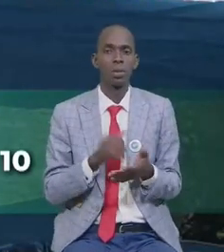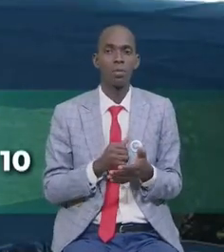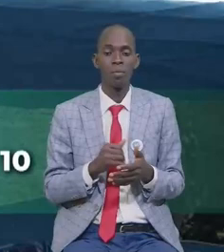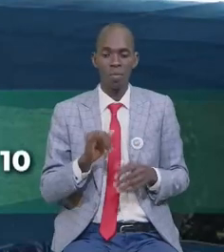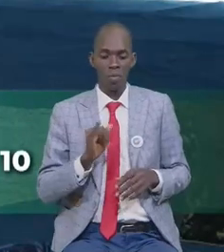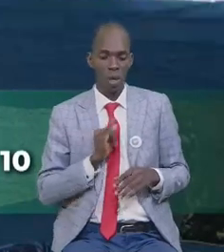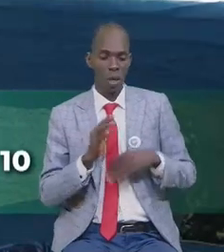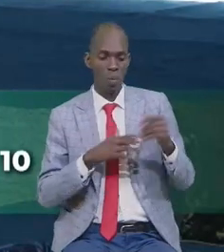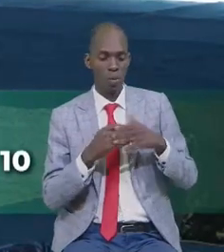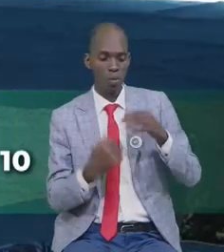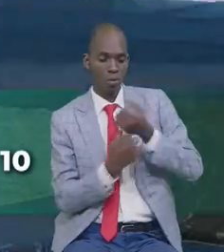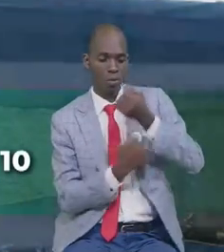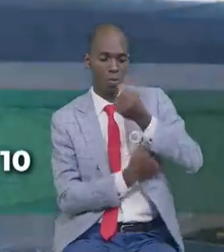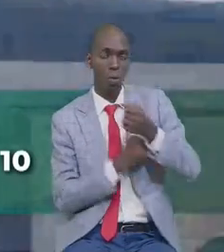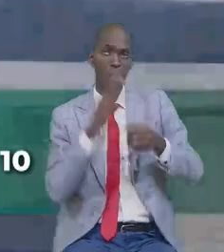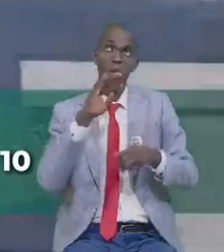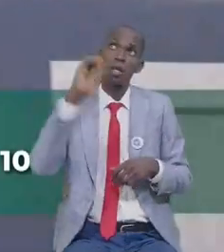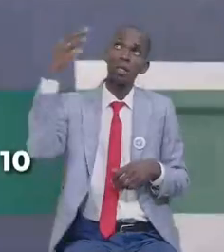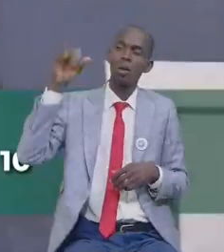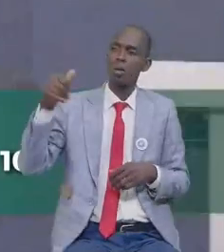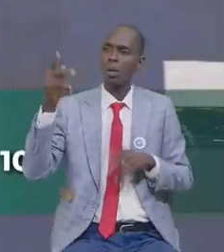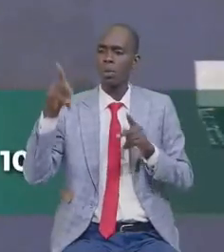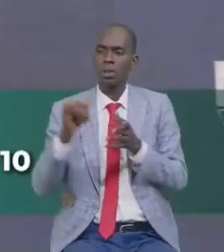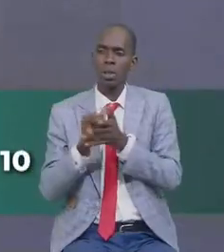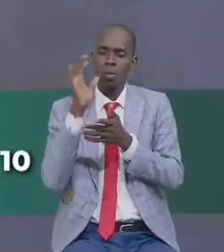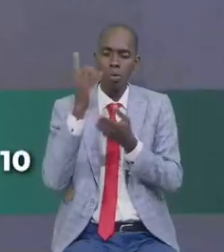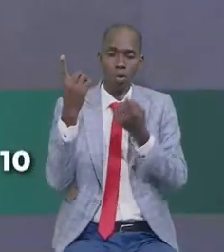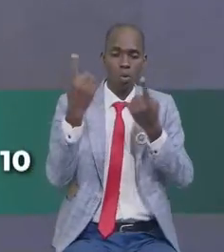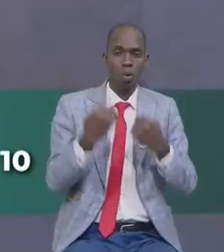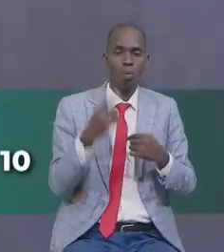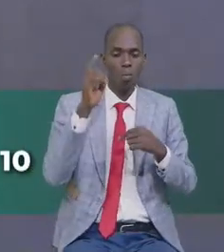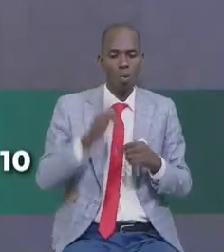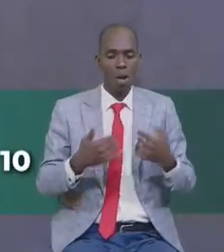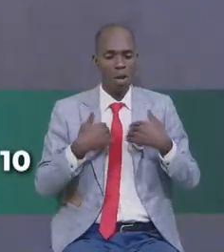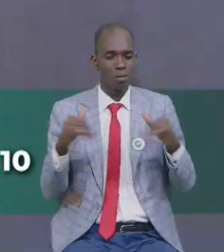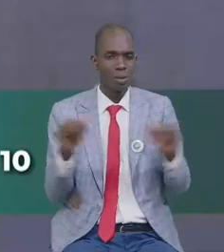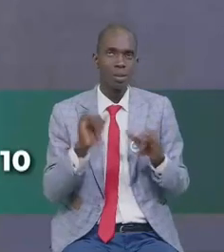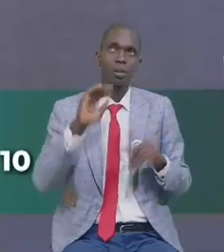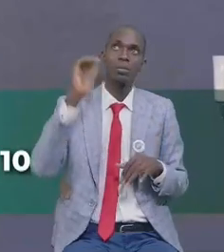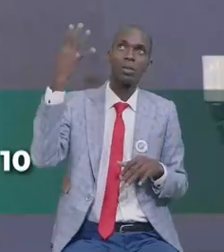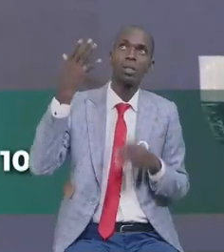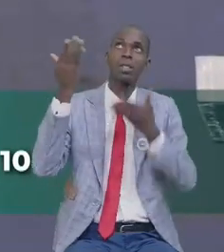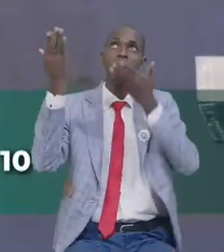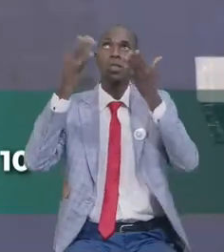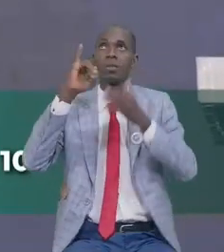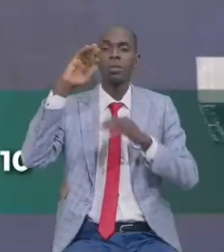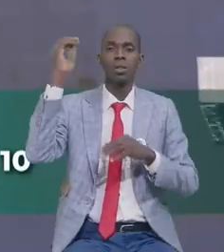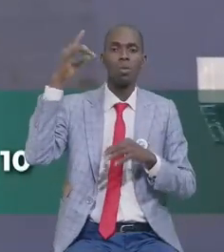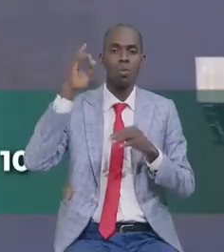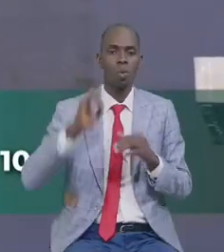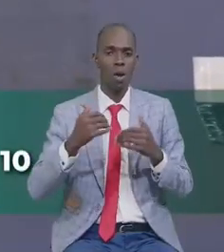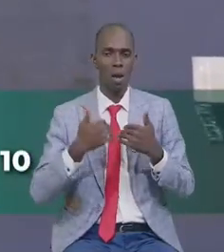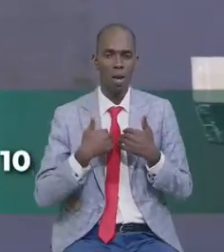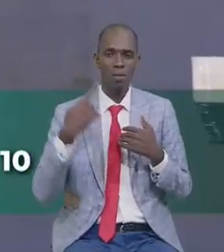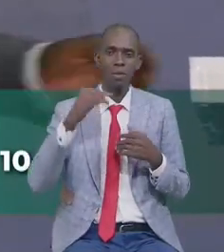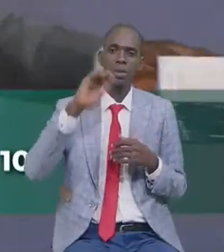J'ai posé le fondement. Maintenant, quelqu'un doit venir, doit avoir la même grâce, la grâce salvatrice. Il doit avoir la grâce de